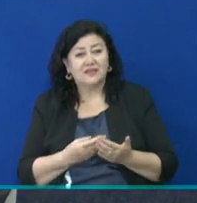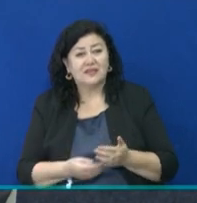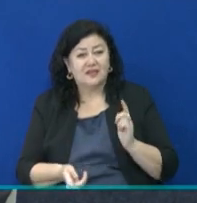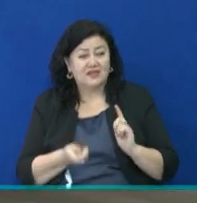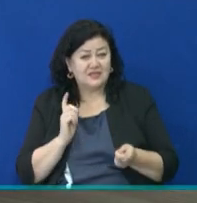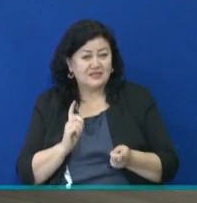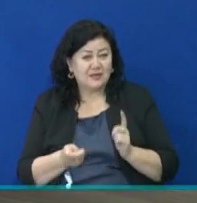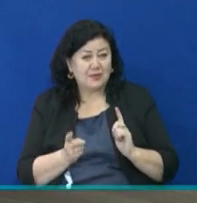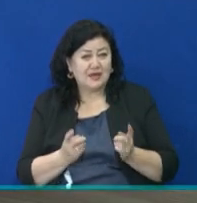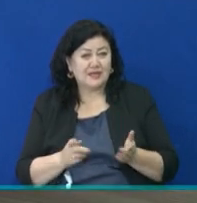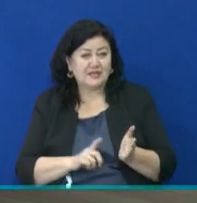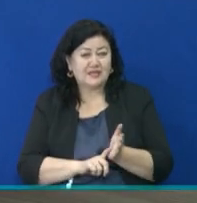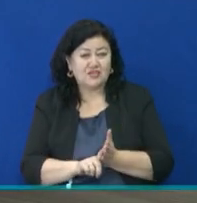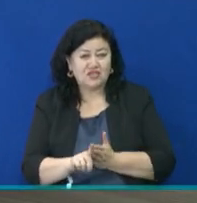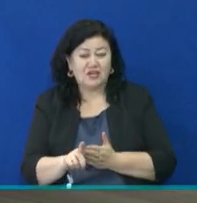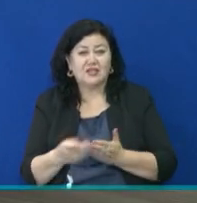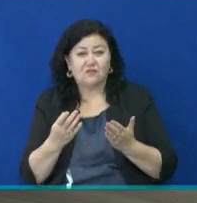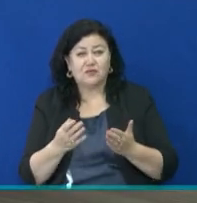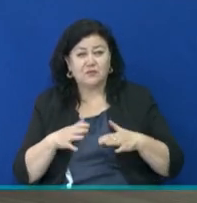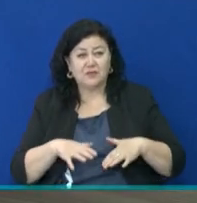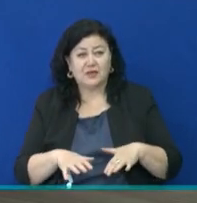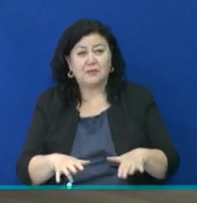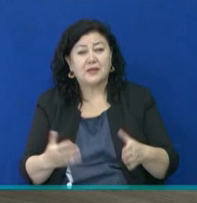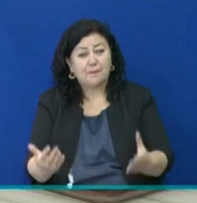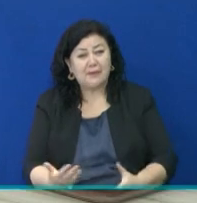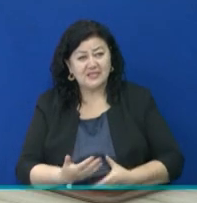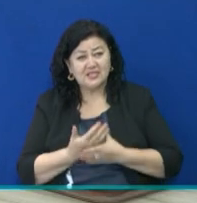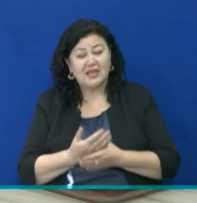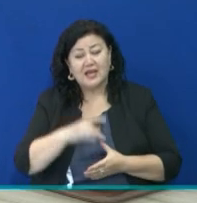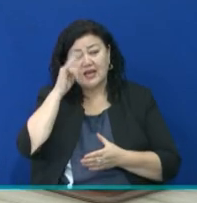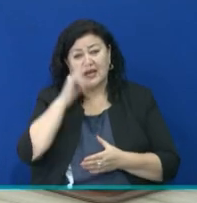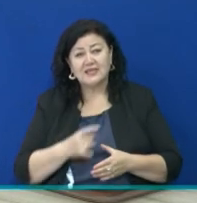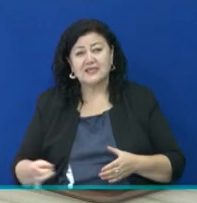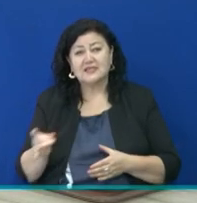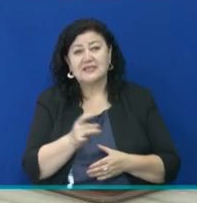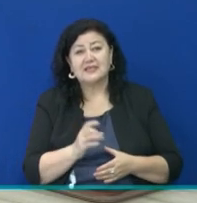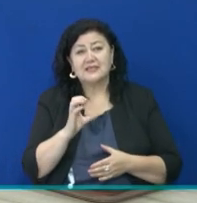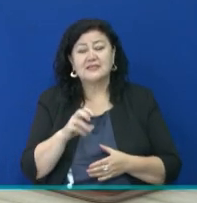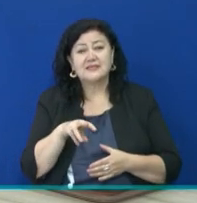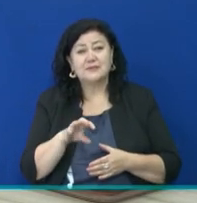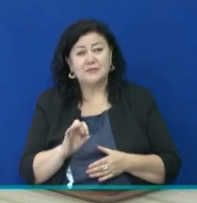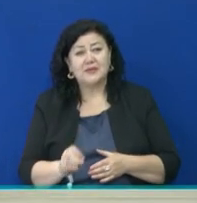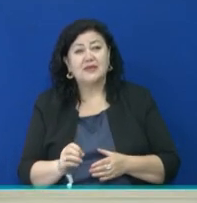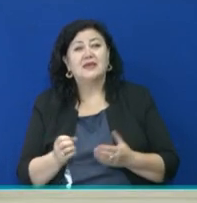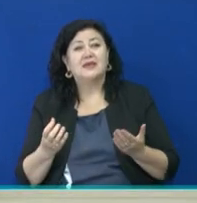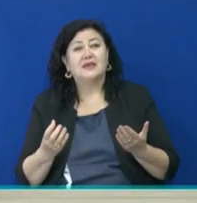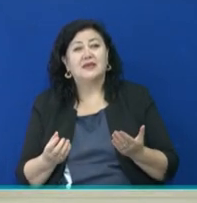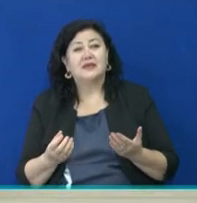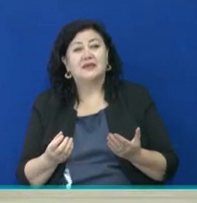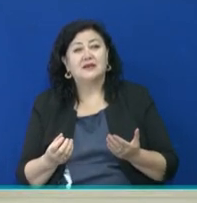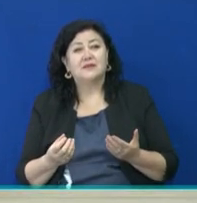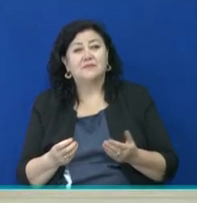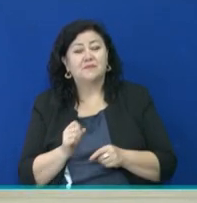жиында азаматтық бастамаларда қолдау орталығының қолдауымен Қазақстан Республикасы ақпарат және қоғамдық даму министрлігінің тапсырмасы